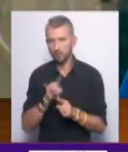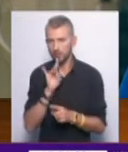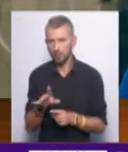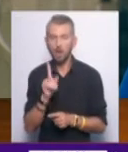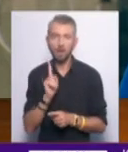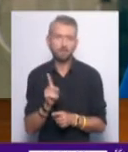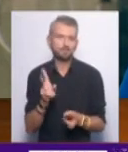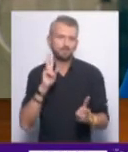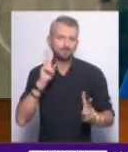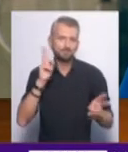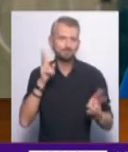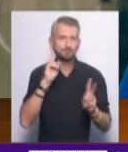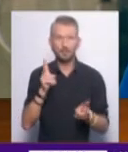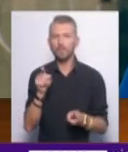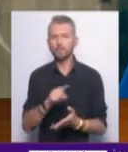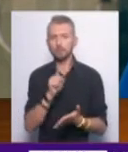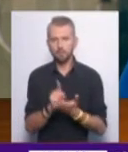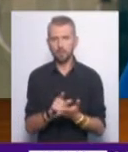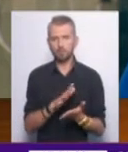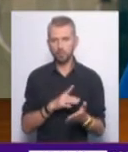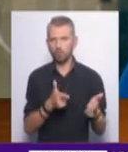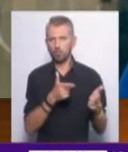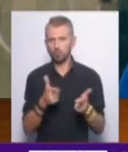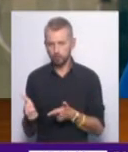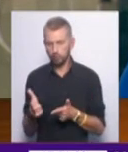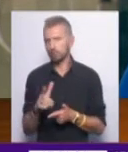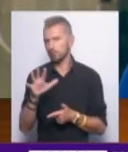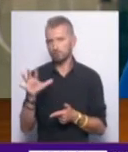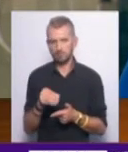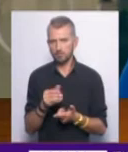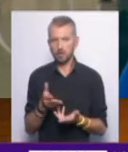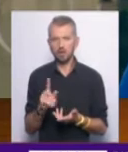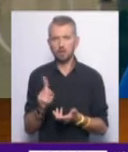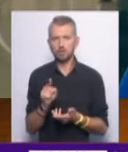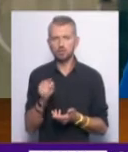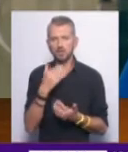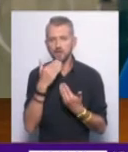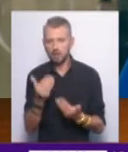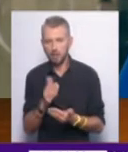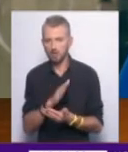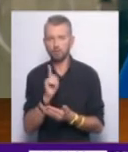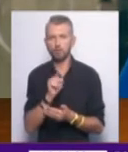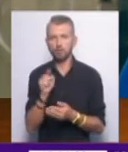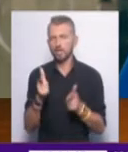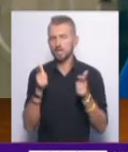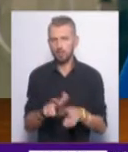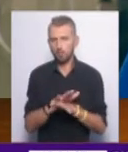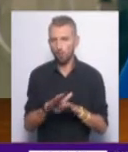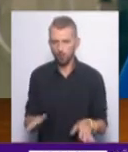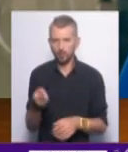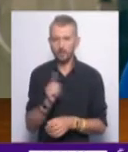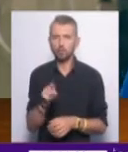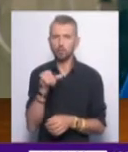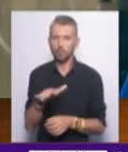хто знає. Тому ви маєте бути обов'язково з усіма документами, що ви зверталися, що ви не погоджуєтеся з тим, що у вас